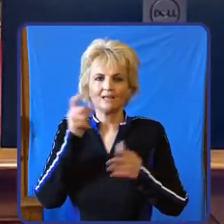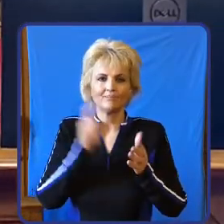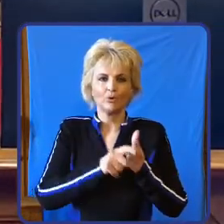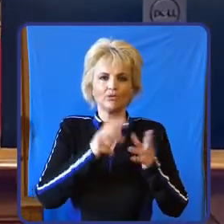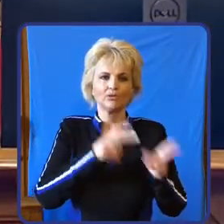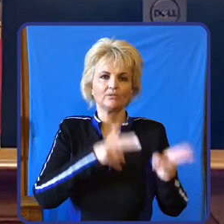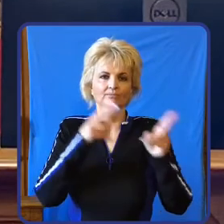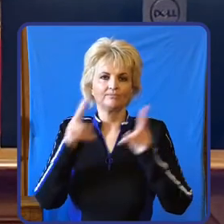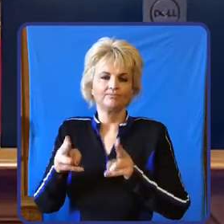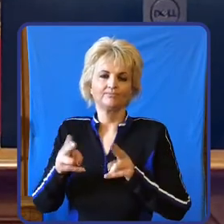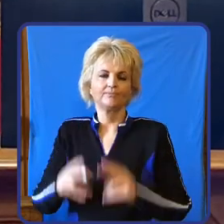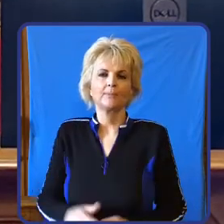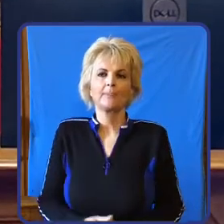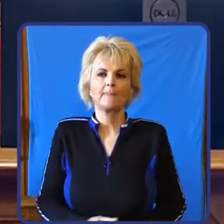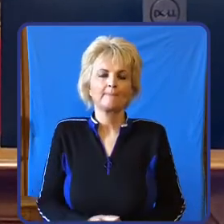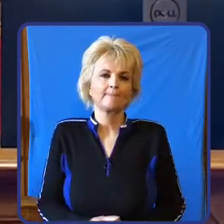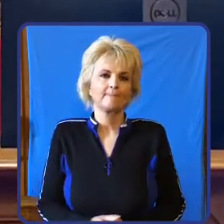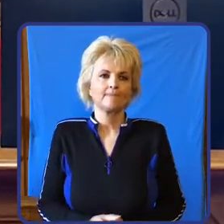térünk.